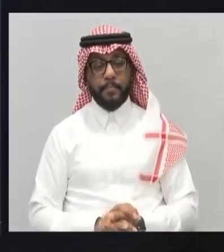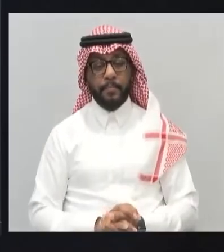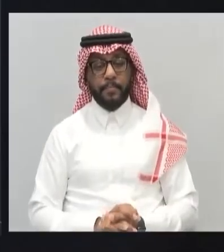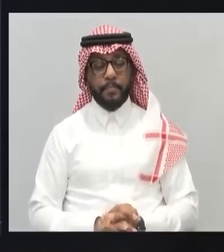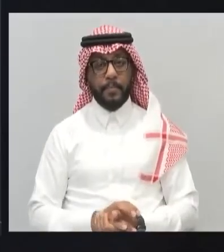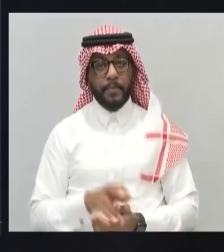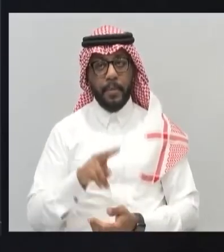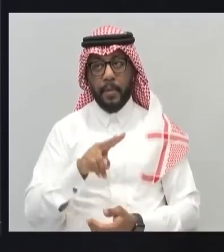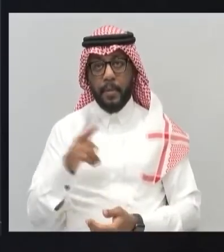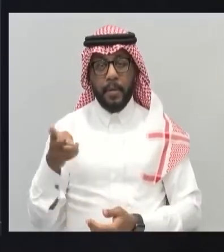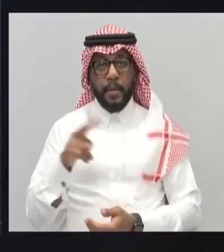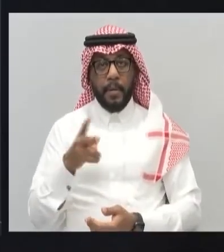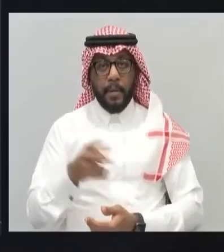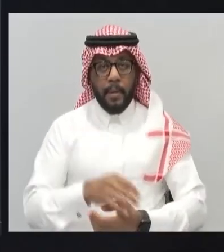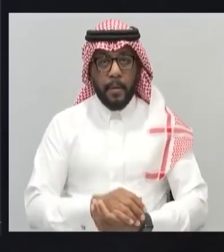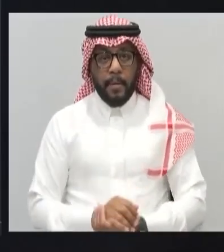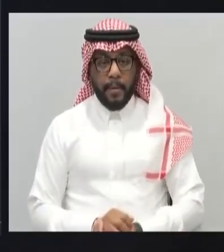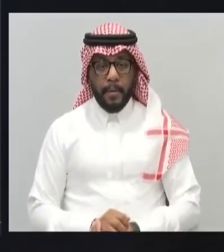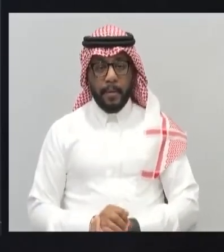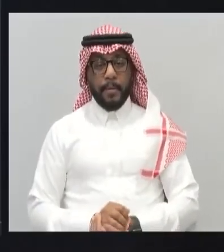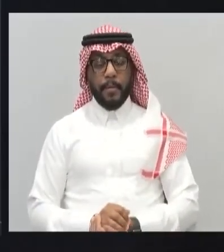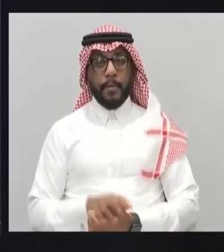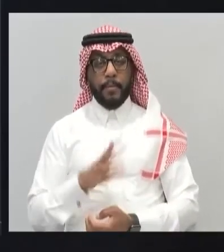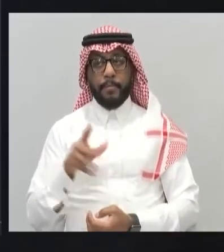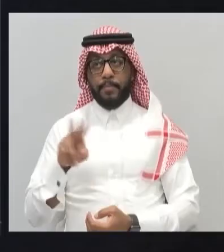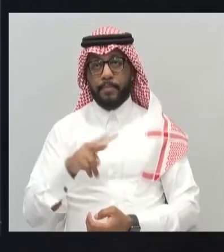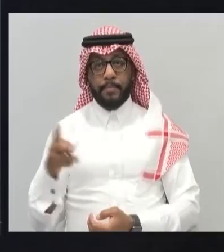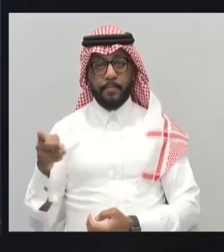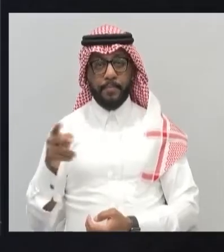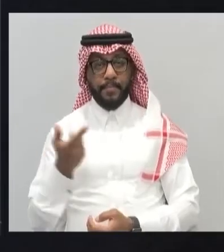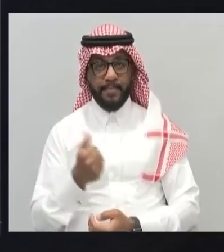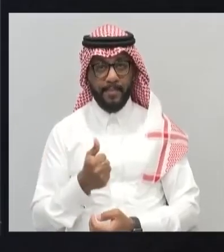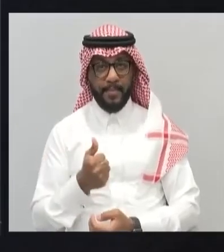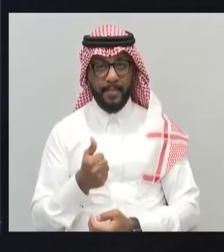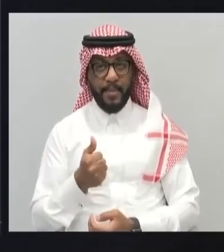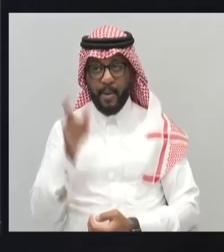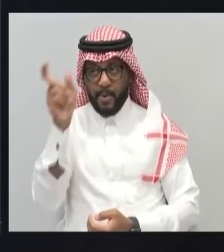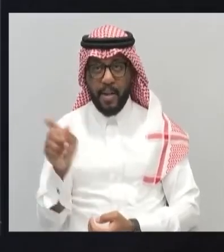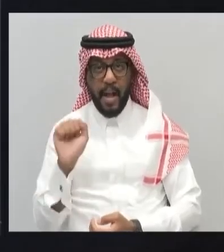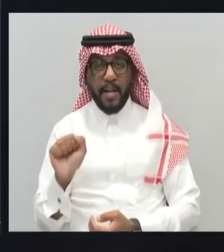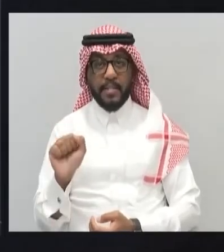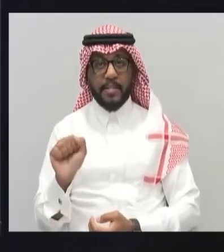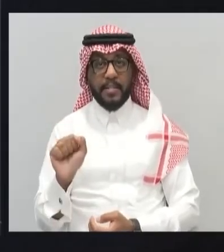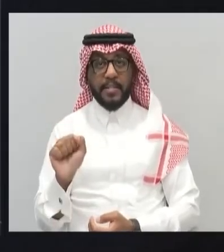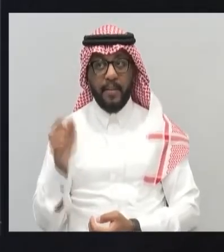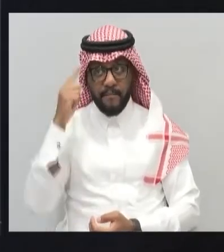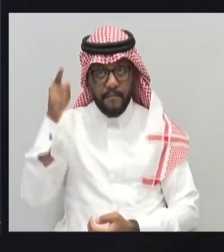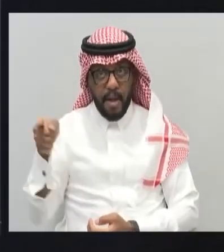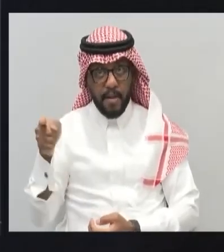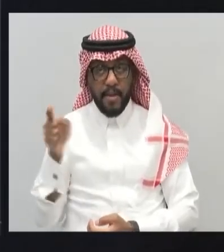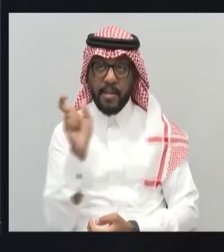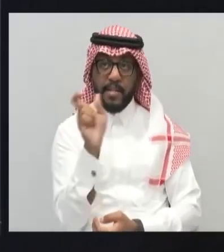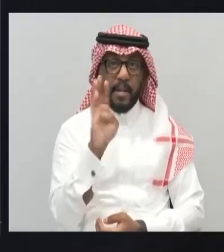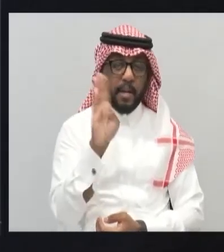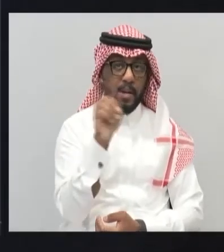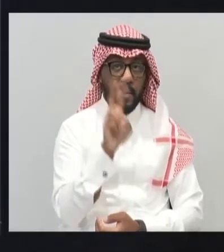ما نوع صاحب الحال من حيث التعريف والتنكير هل هو معرفه او نكره تامل في صاحب الحال